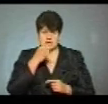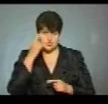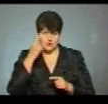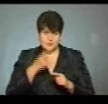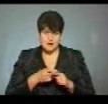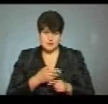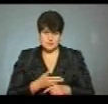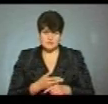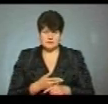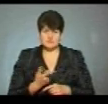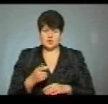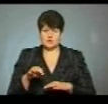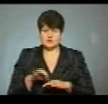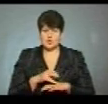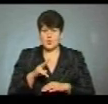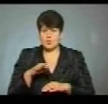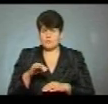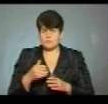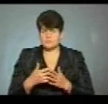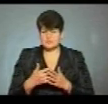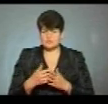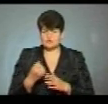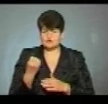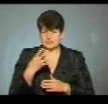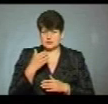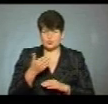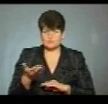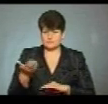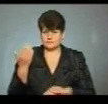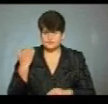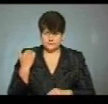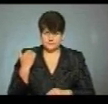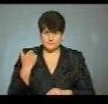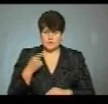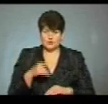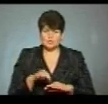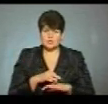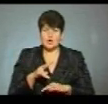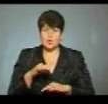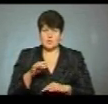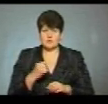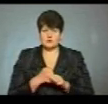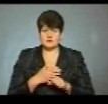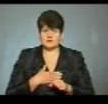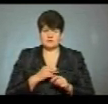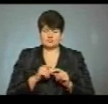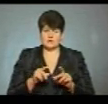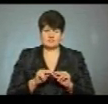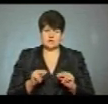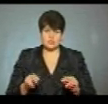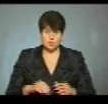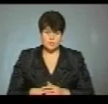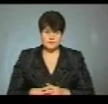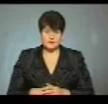брата. Вони одружилися з Любою десь приблизно скільки? 14 років тому, бо його дружина Люба працювала на школі вчителькою.